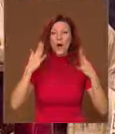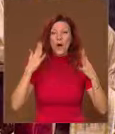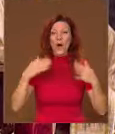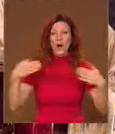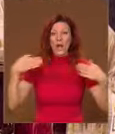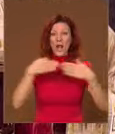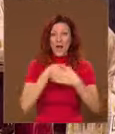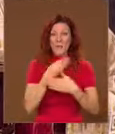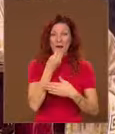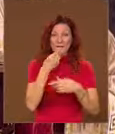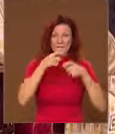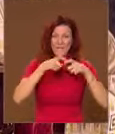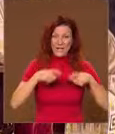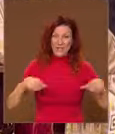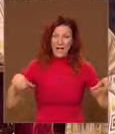вечеря.